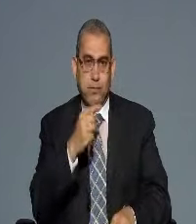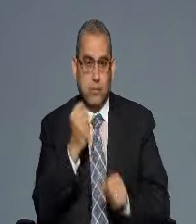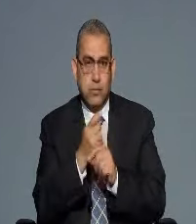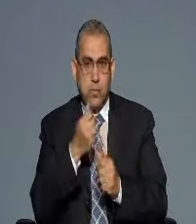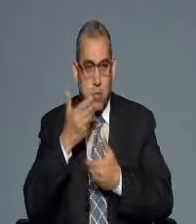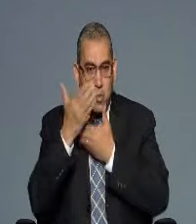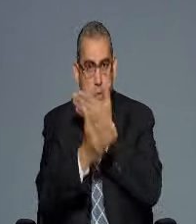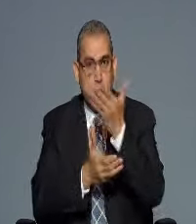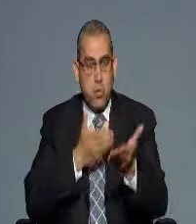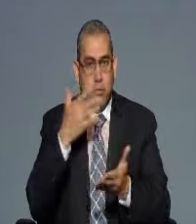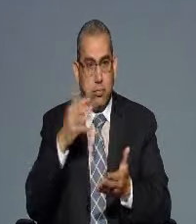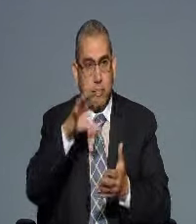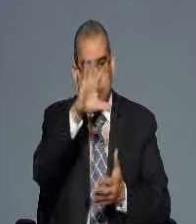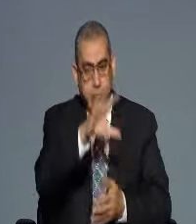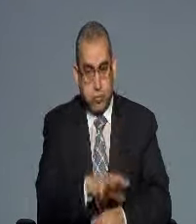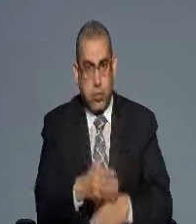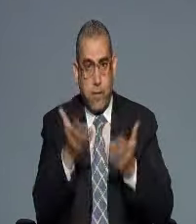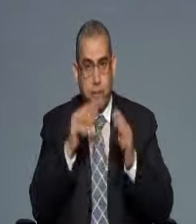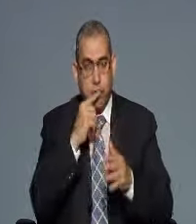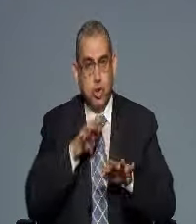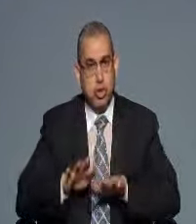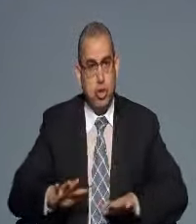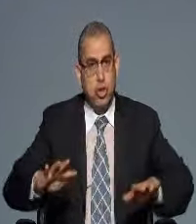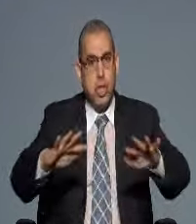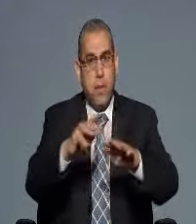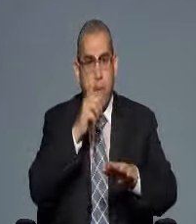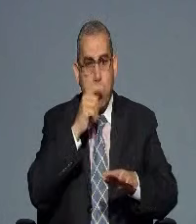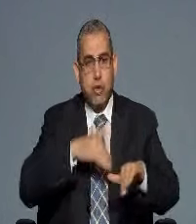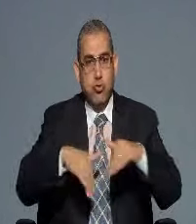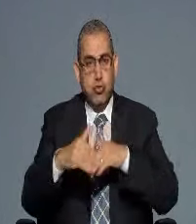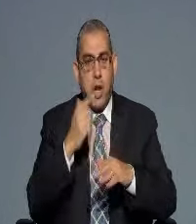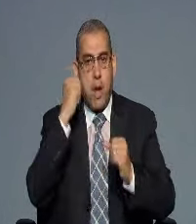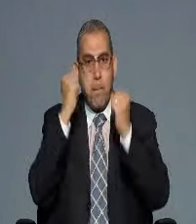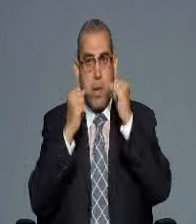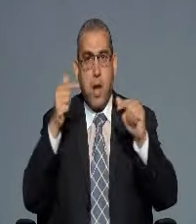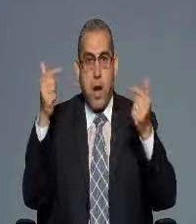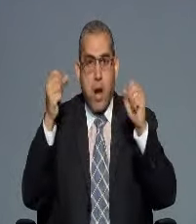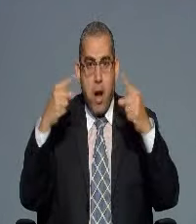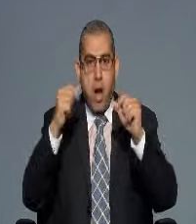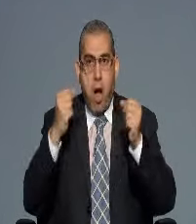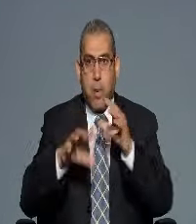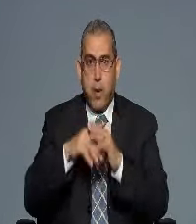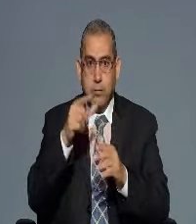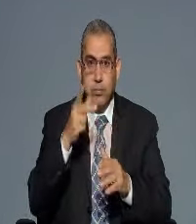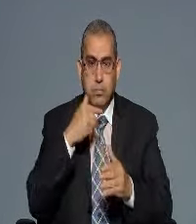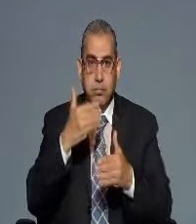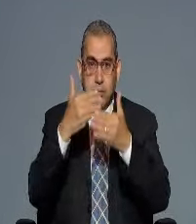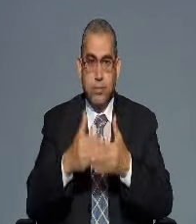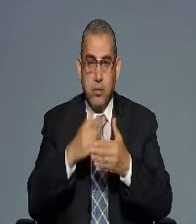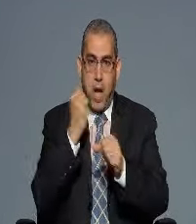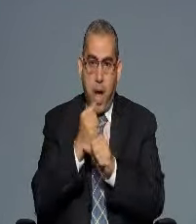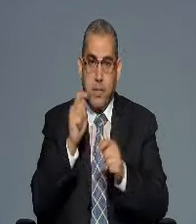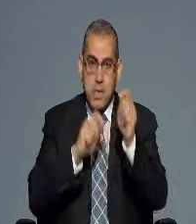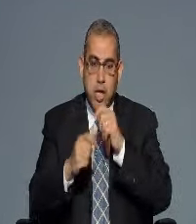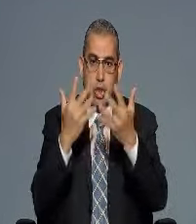الاستثماري في هذا القطاع من شبكات وبسترات وطرق ومحطات كهرباء وأيضا هدرات أعمال صناعية وأجهزة